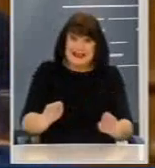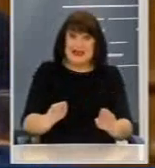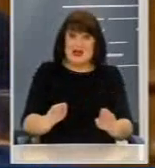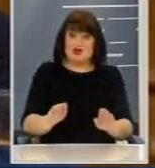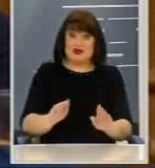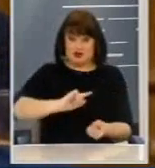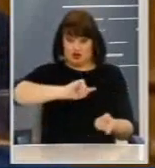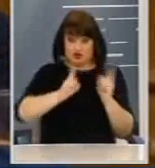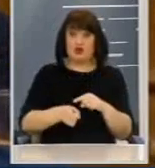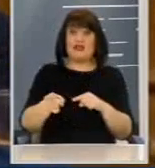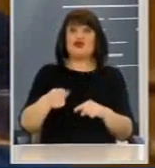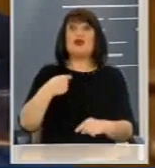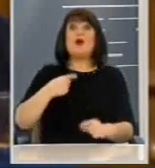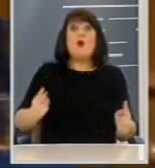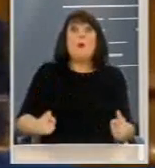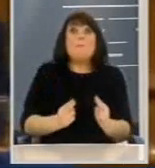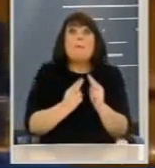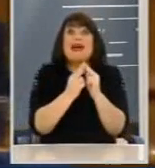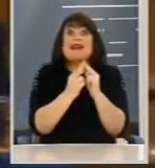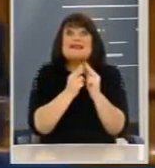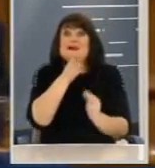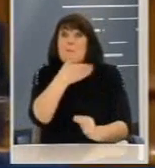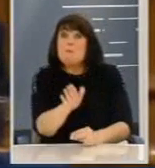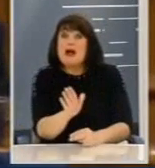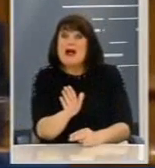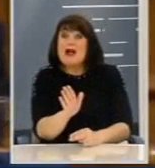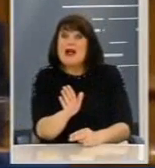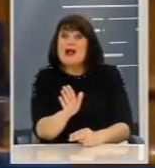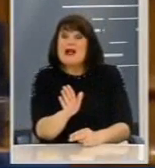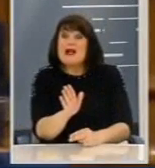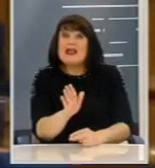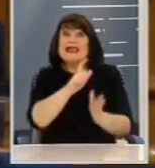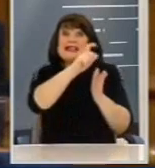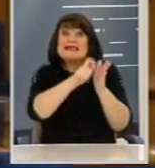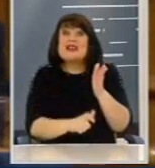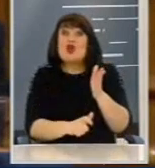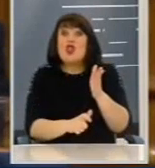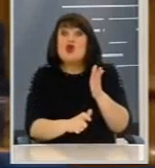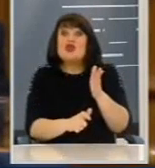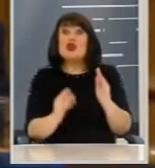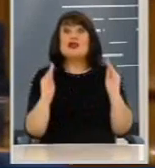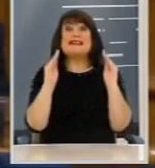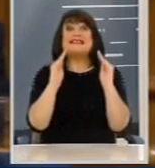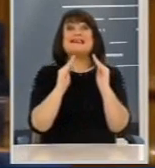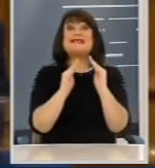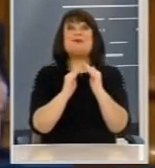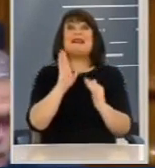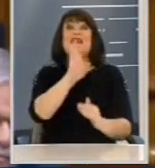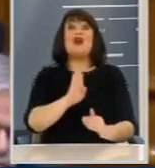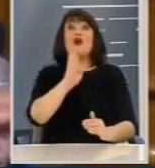αντιγυρίζω. Εγώ στο Παρίσι, κύριε Μητσοτάκη, πήγα και έμεινα σε ξενοδοχείο, δεν έμεινα στο σπίτι του Βολτέρου.